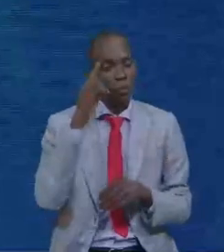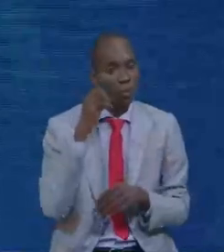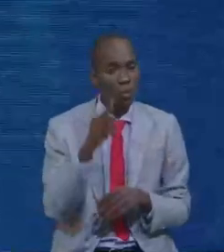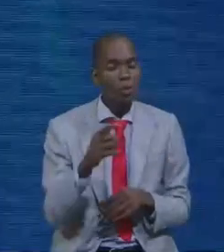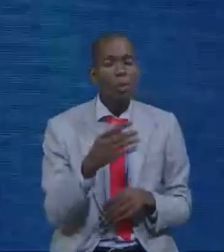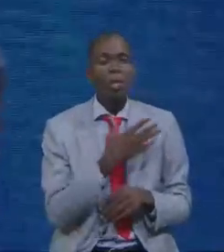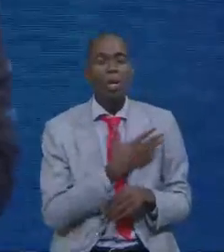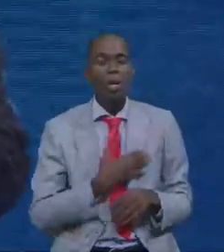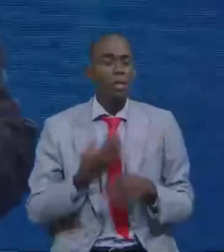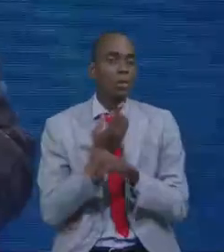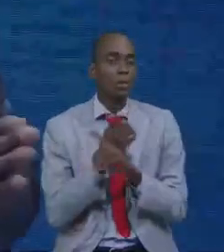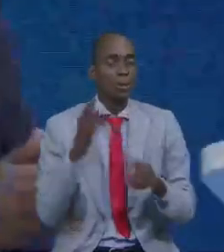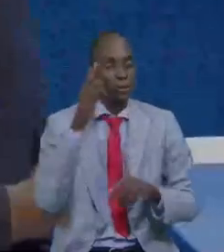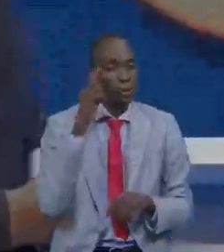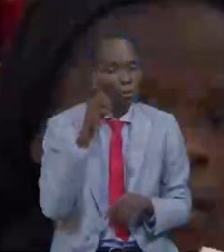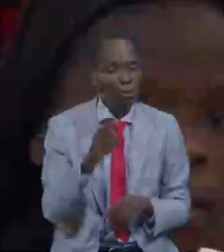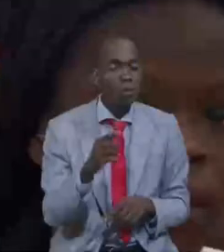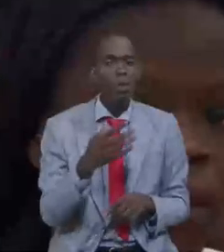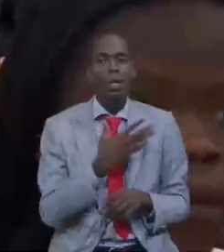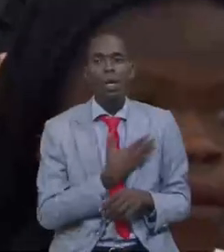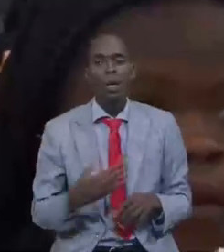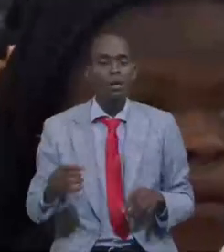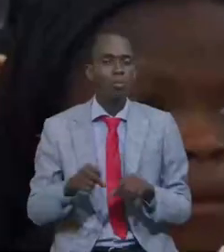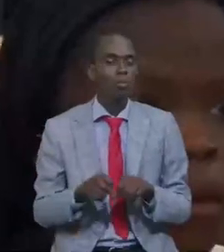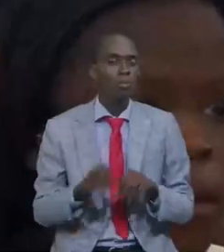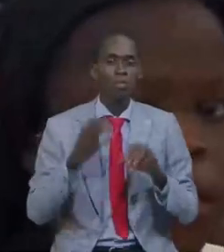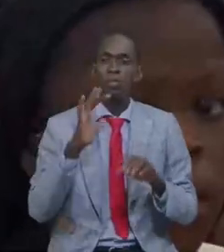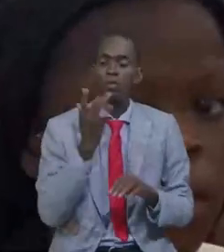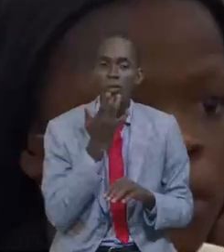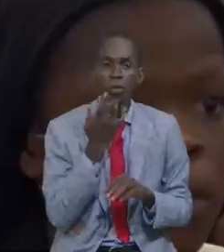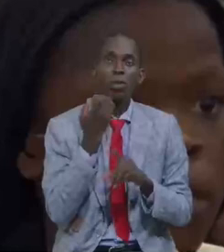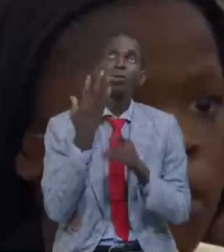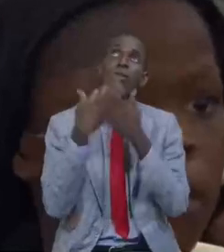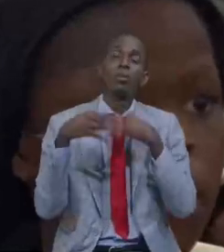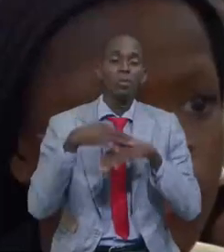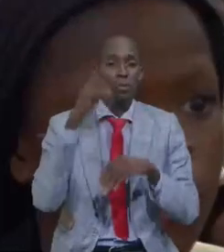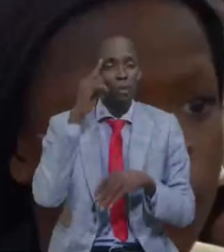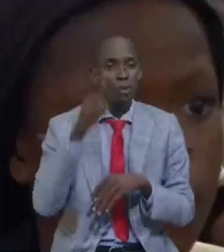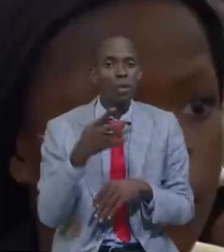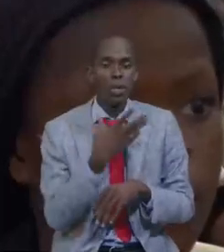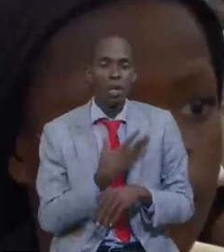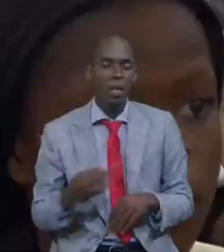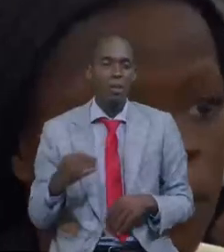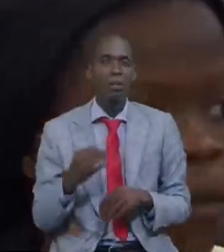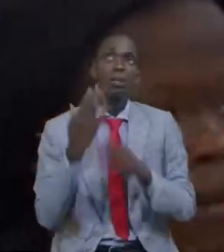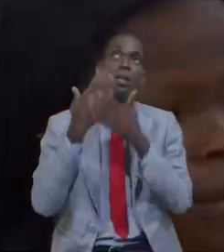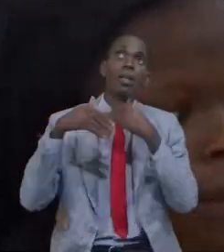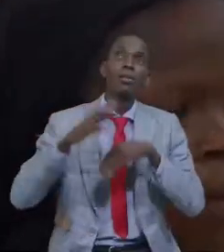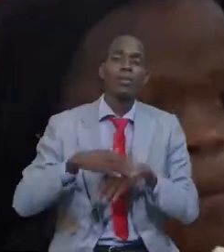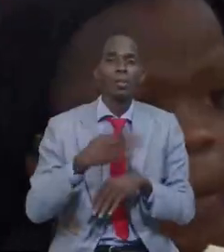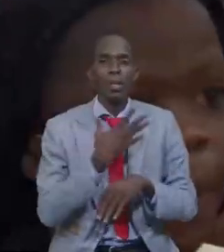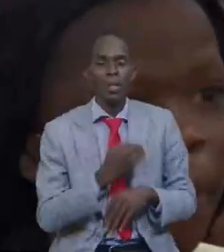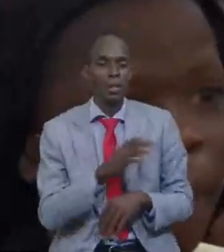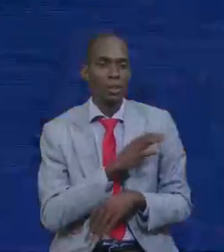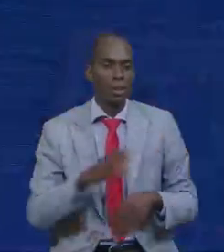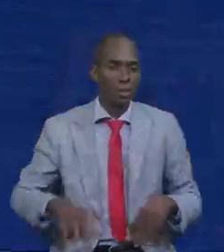délivrance pour moi, a pourvu des miracles pour moi. Et le ciel et la terre, Christ et le Père Céleste disent que